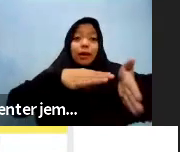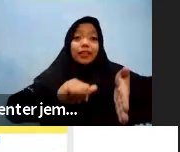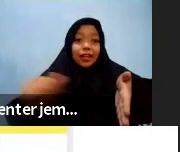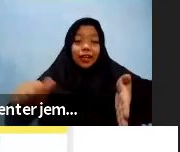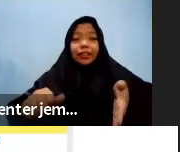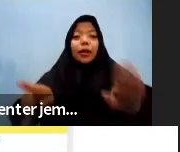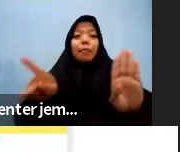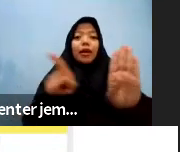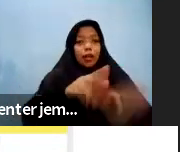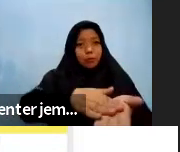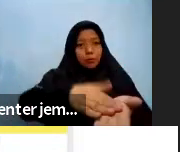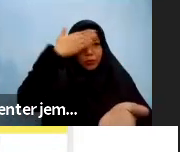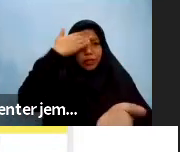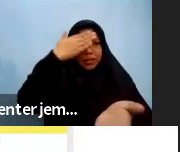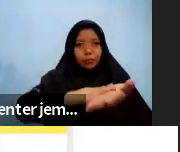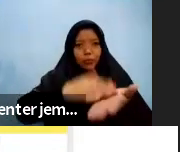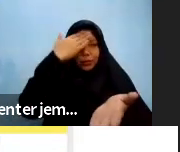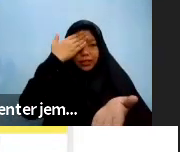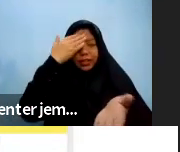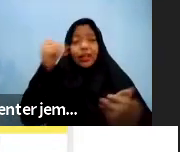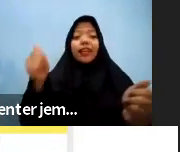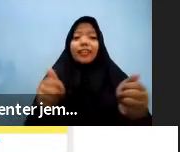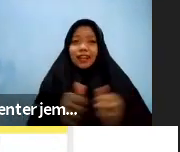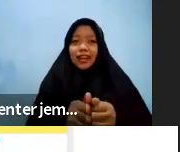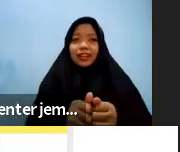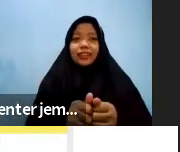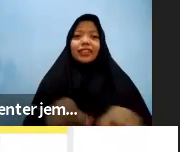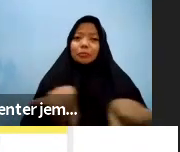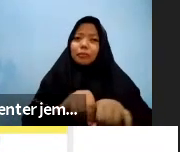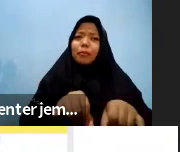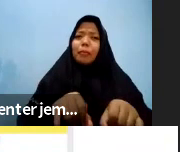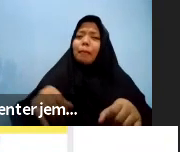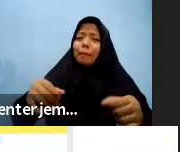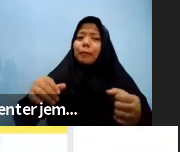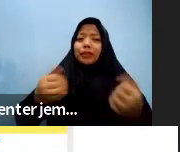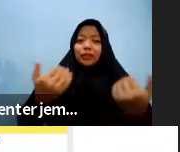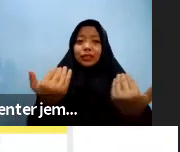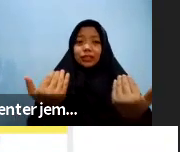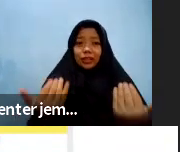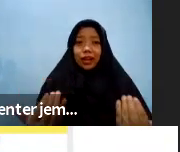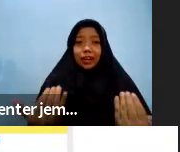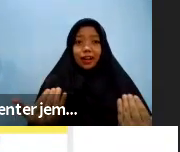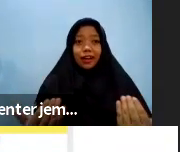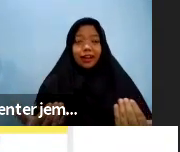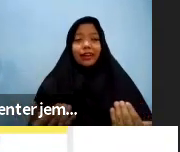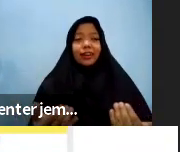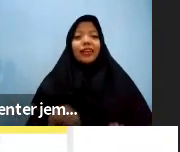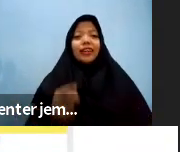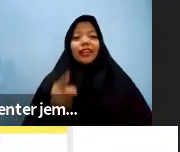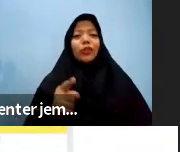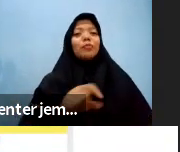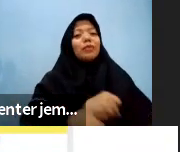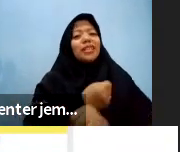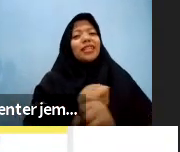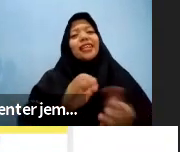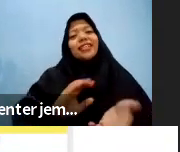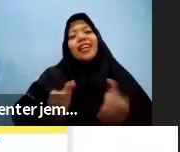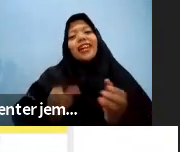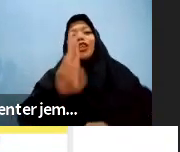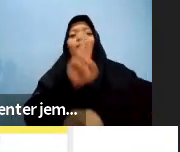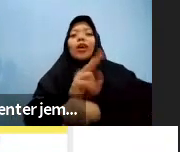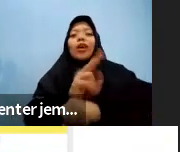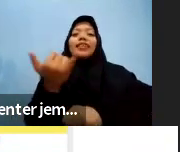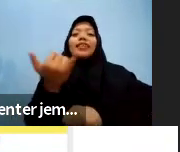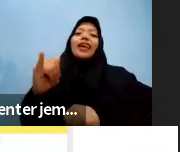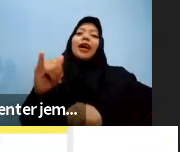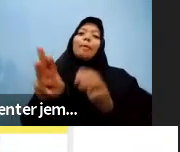siswi siswinya dengan kondisi seperti ini ini akan memberikan tugas yang sangat menyenangkan sehingga anak didik merasa